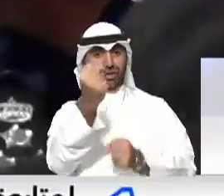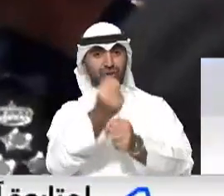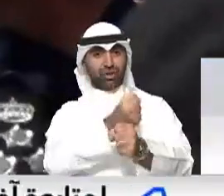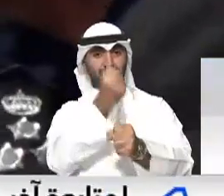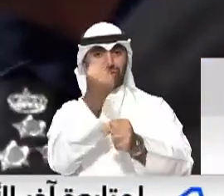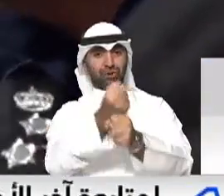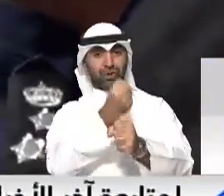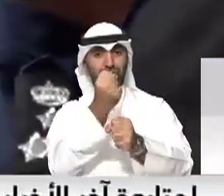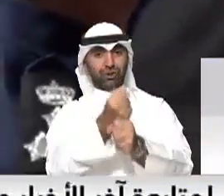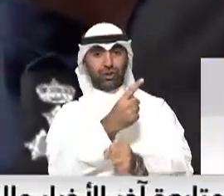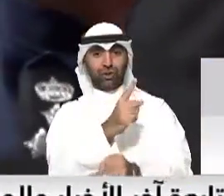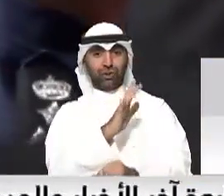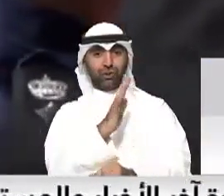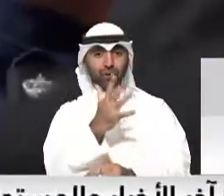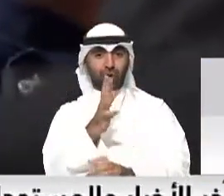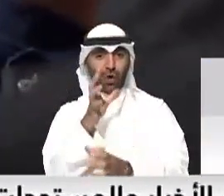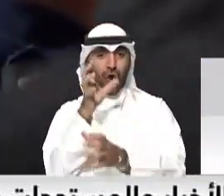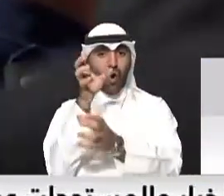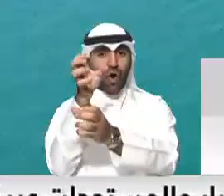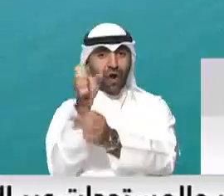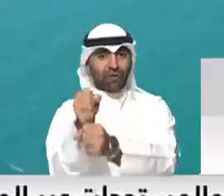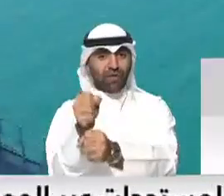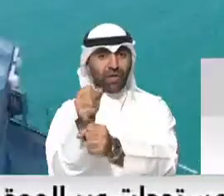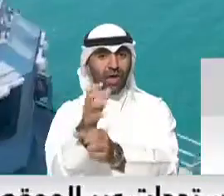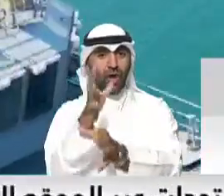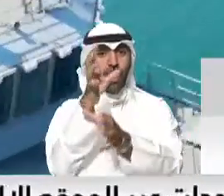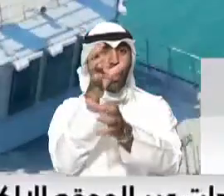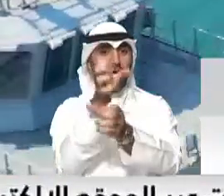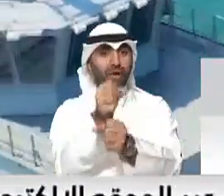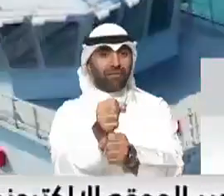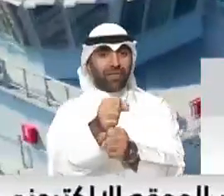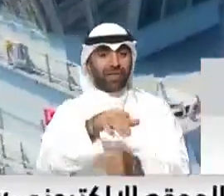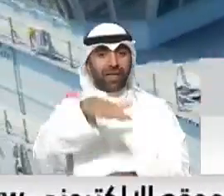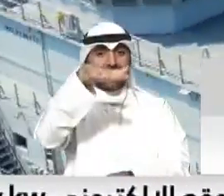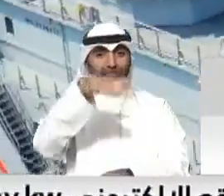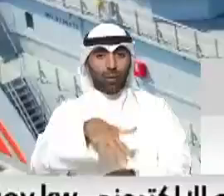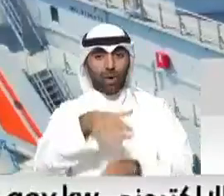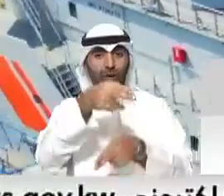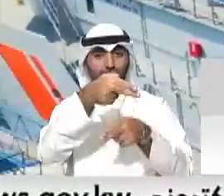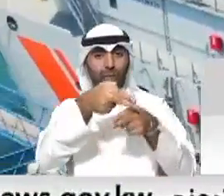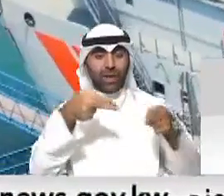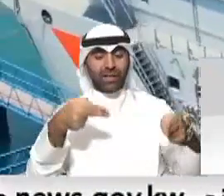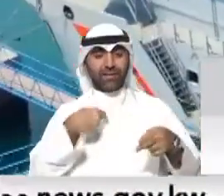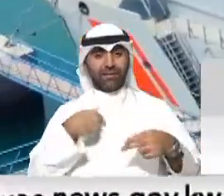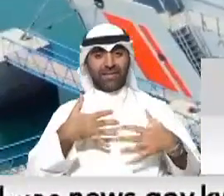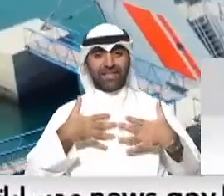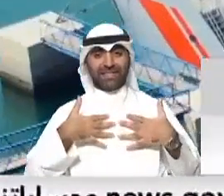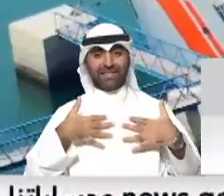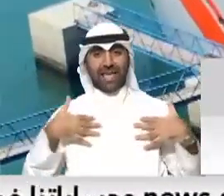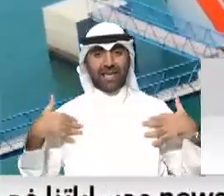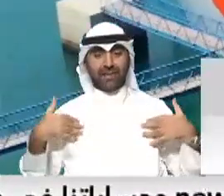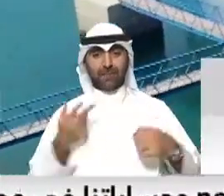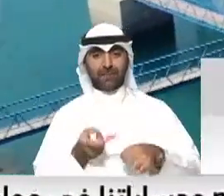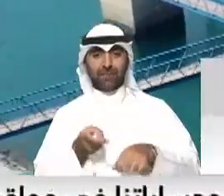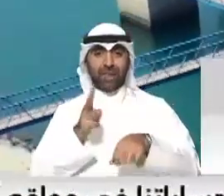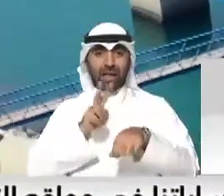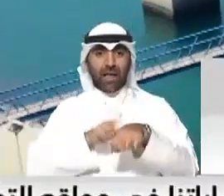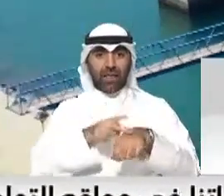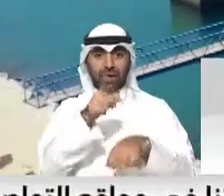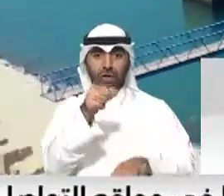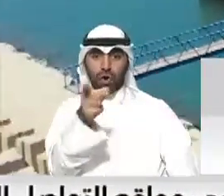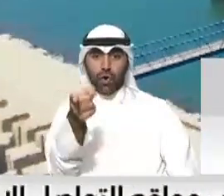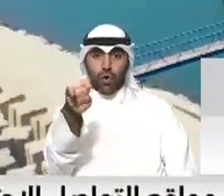حمايتكم في مياهكم الإقليمية، حمايتكم لأهلكم من هالسموم والمخدرات اللي قاعد تهرب اللي قاعد